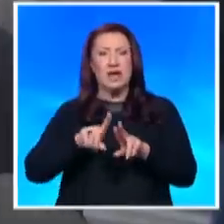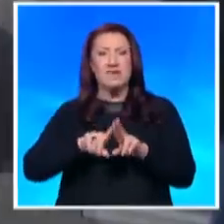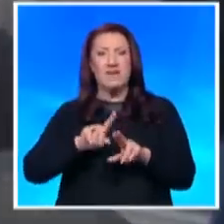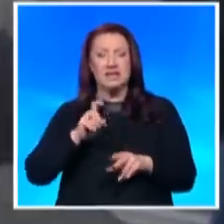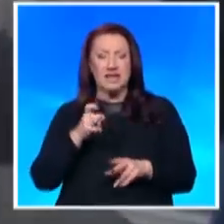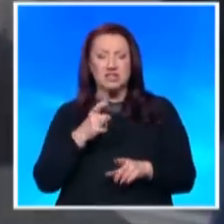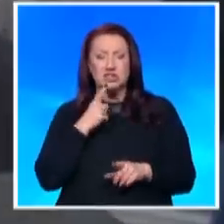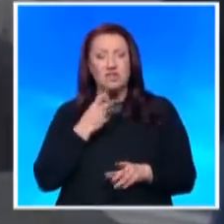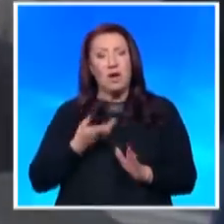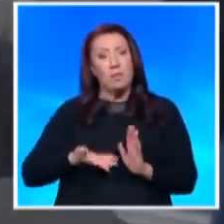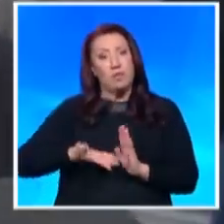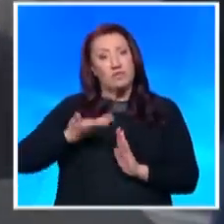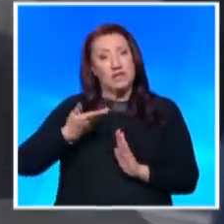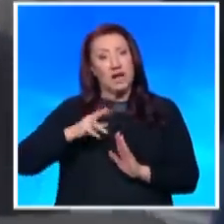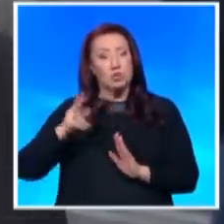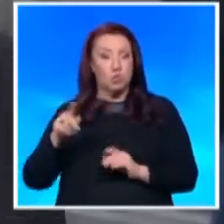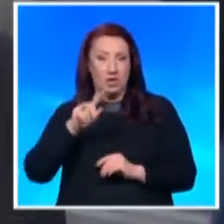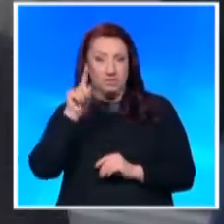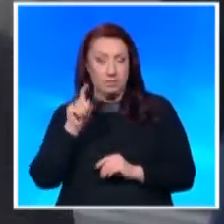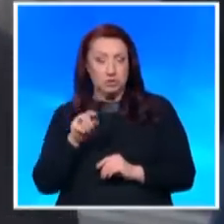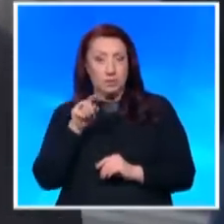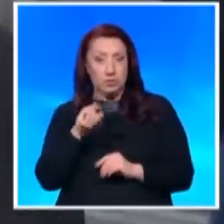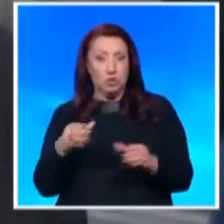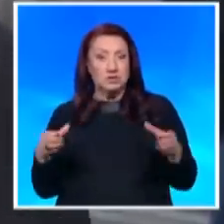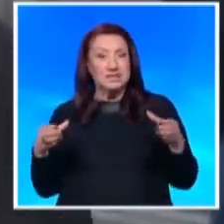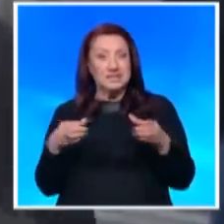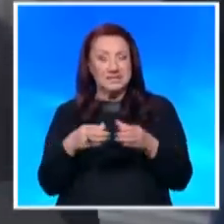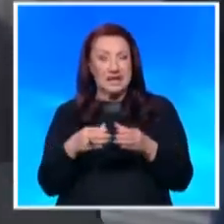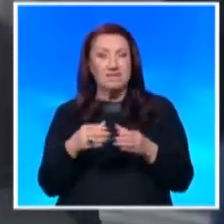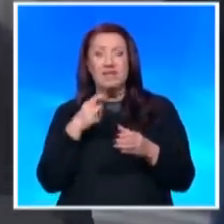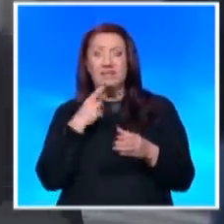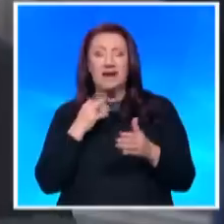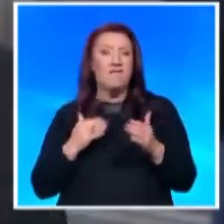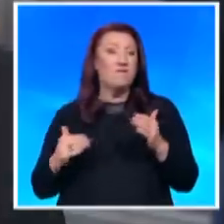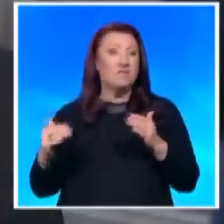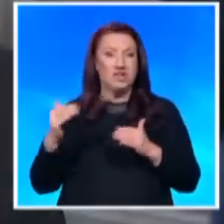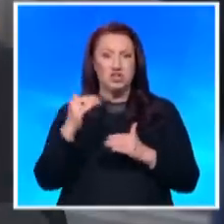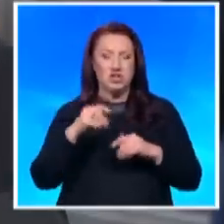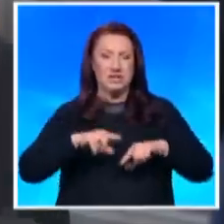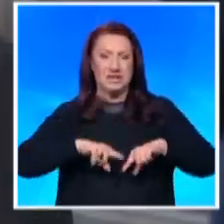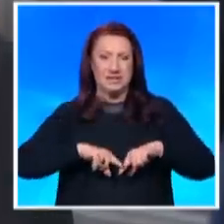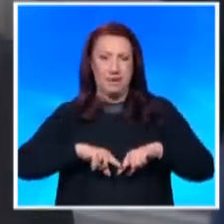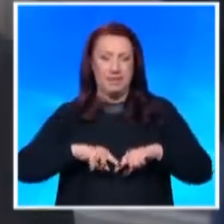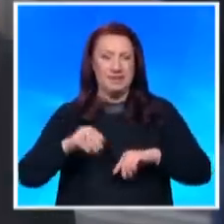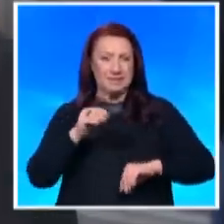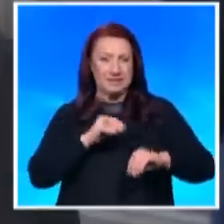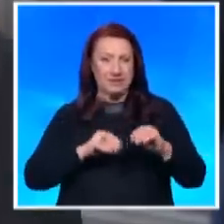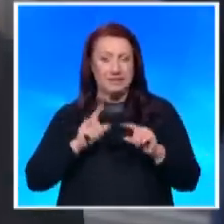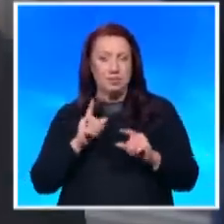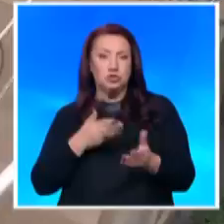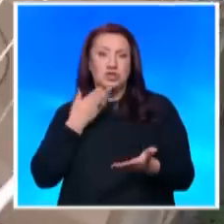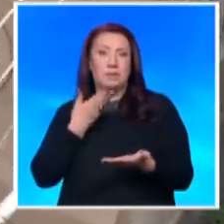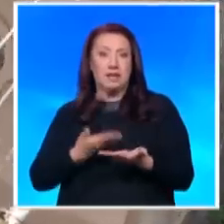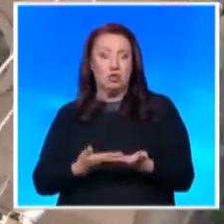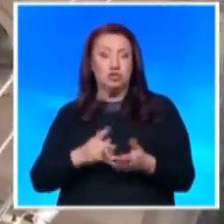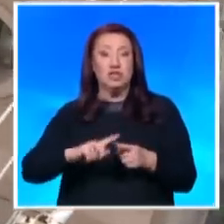Дали този състав на Висшия съдебен съвет може да излучи следващия главен прокурор, който за 7 години напред да бъде на тази